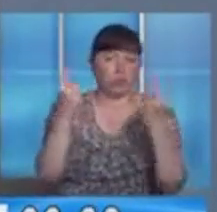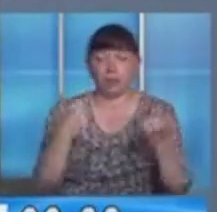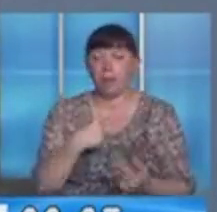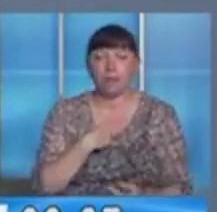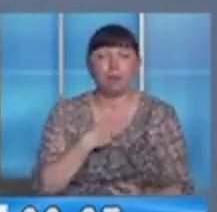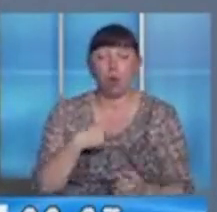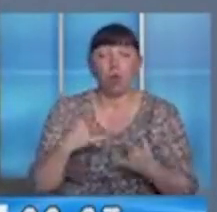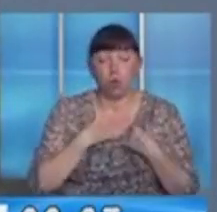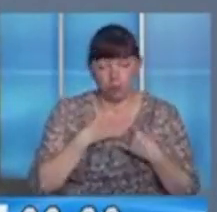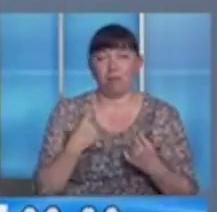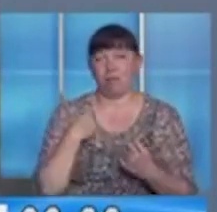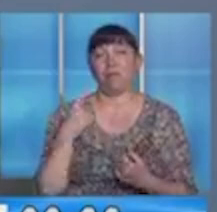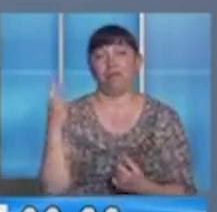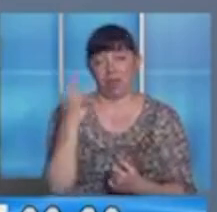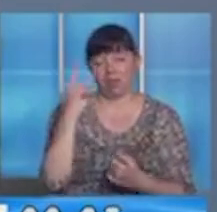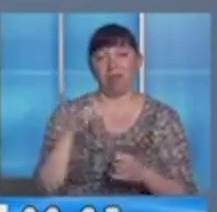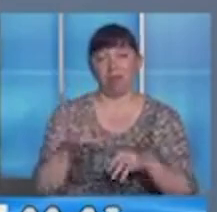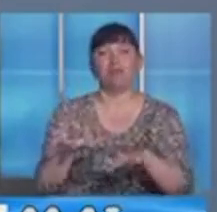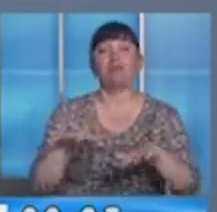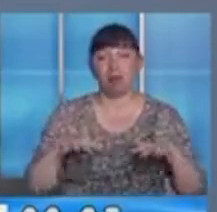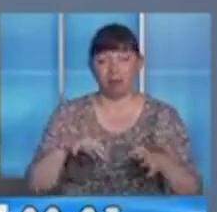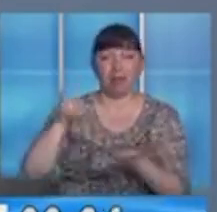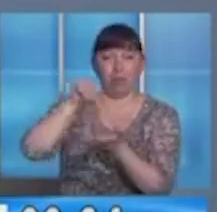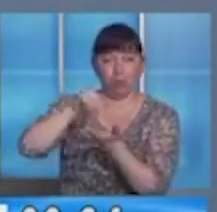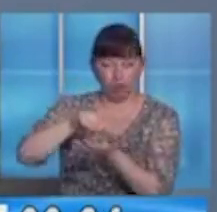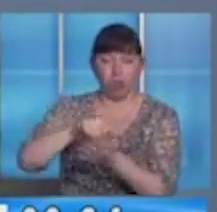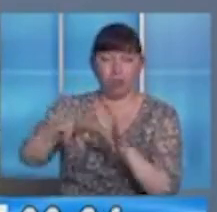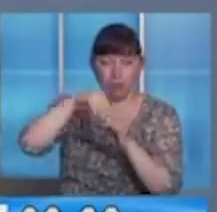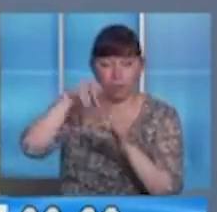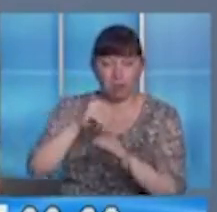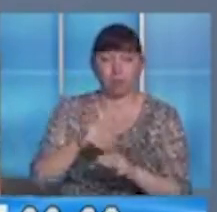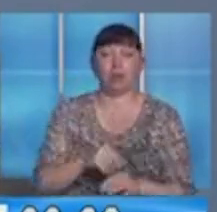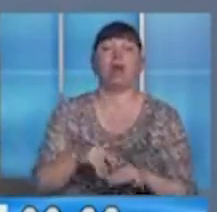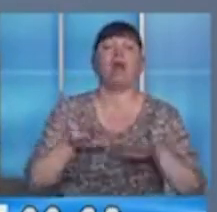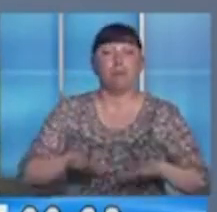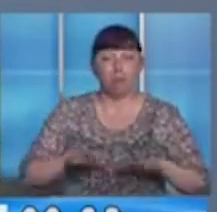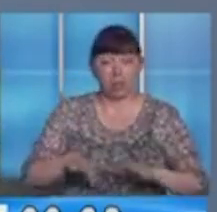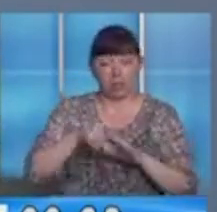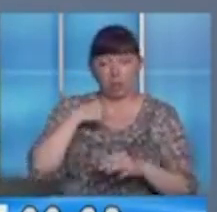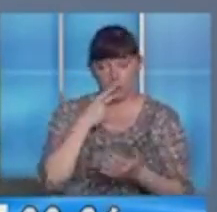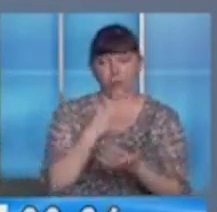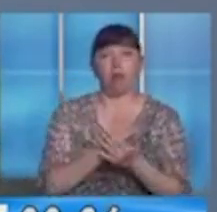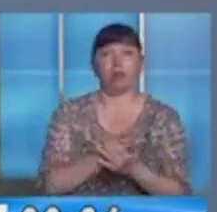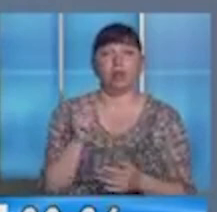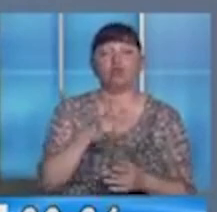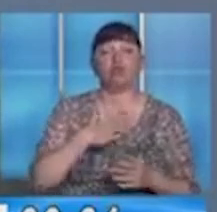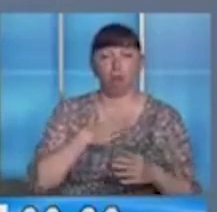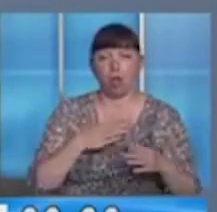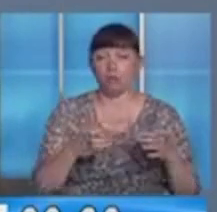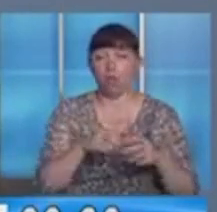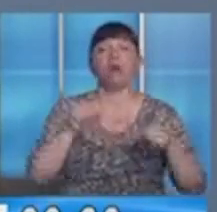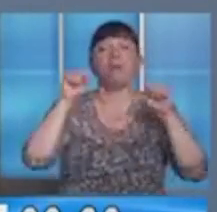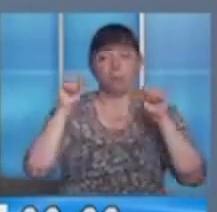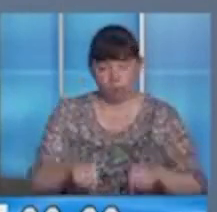primele alegeri parlamentare pentru Renato Usatăi în alegerile locale. Am demonstrat că blocul Renato Usatăi